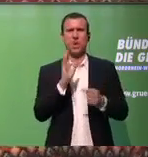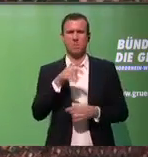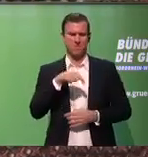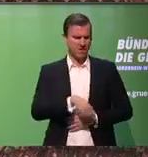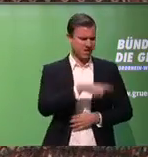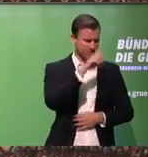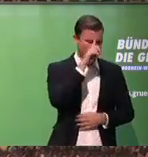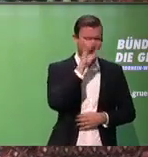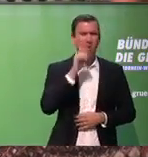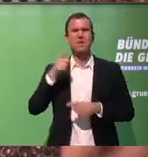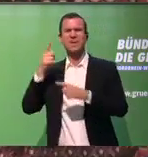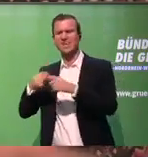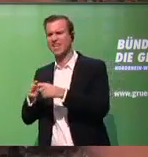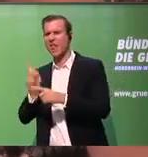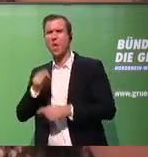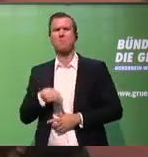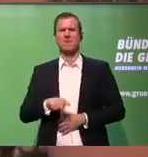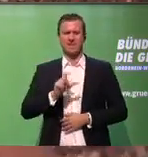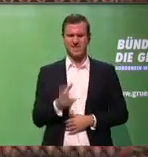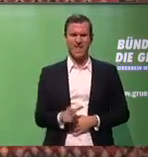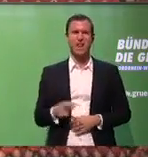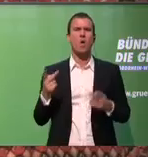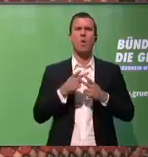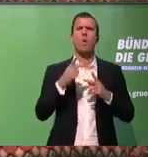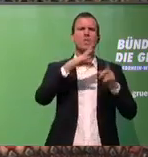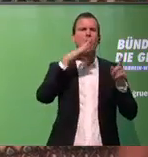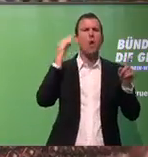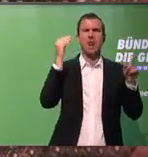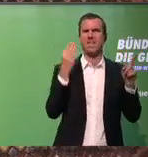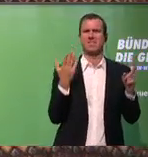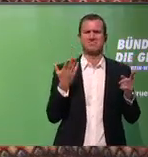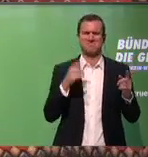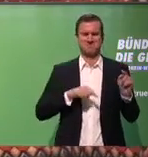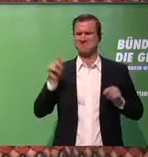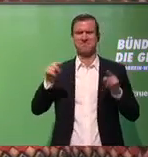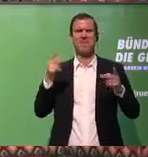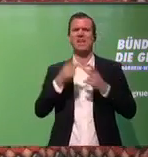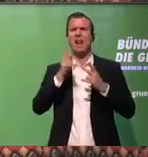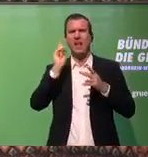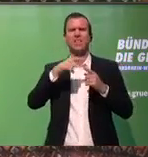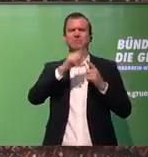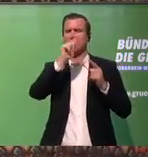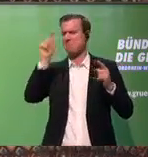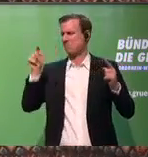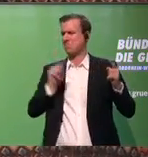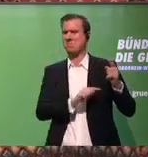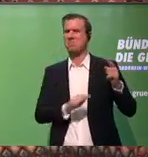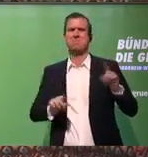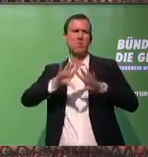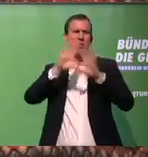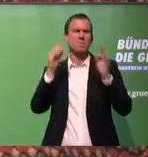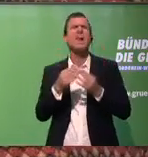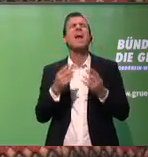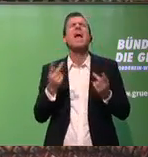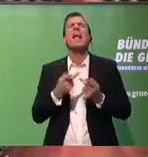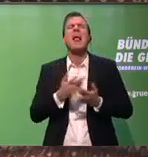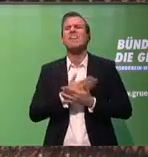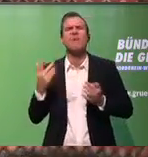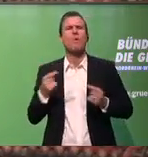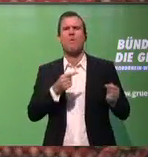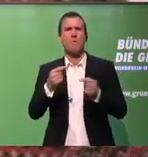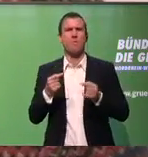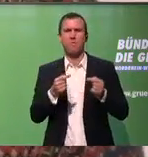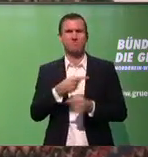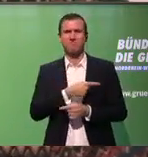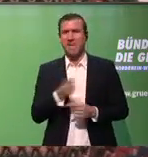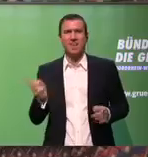in Griechenland, in Italien oder in Holland, man kann die Reihe fortsetzen, egal wo man es diskutiert, die